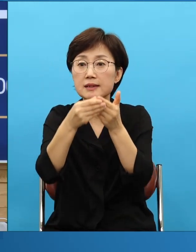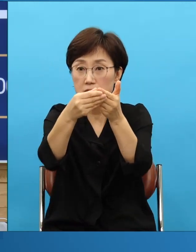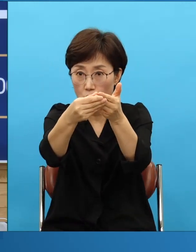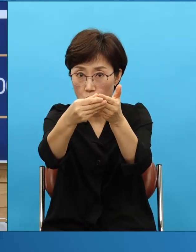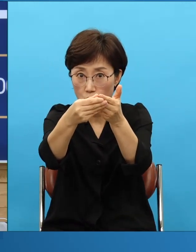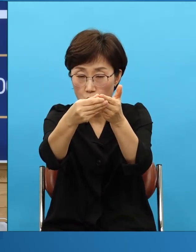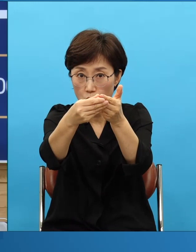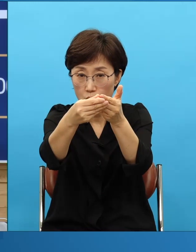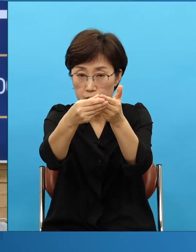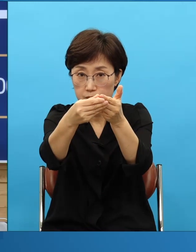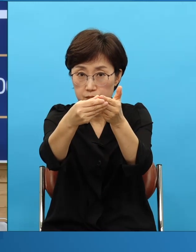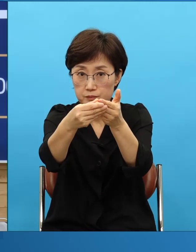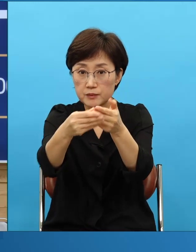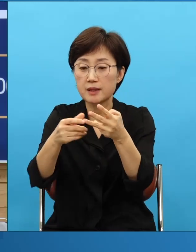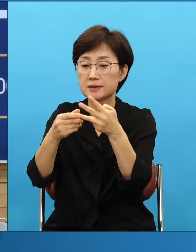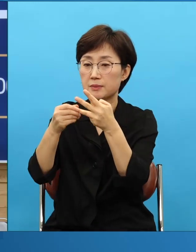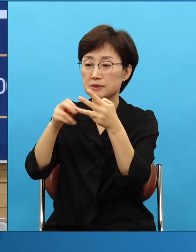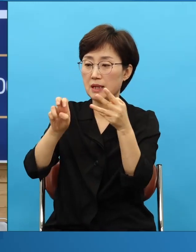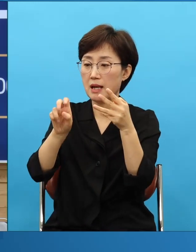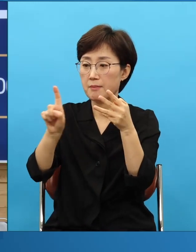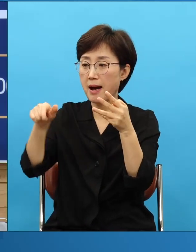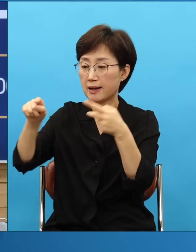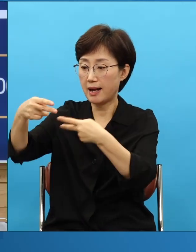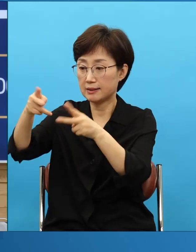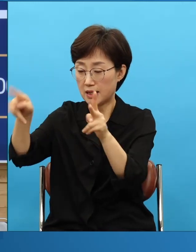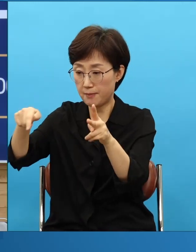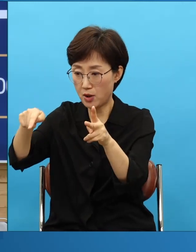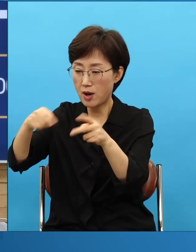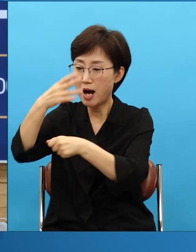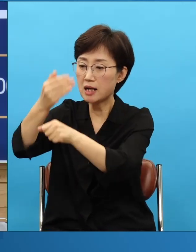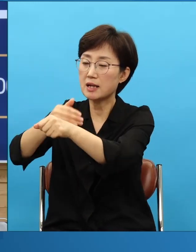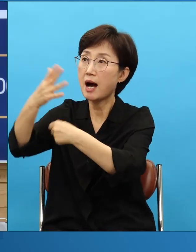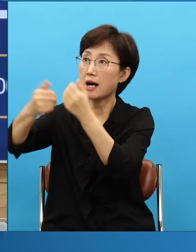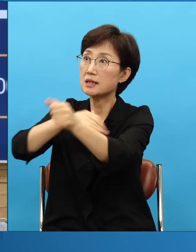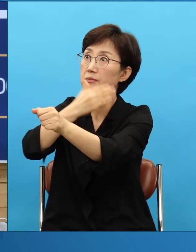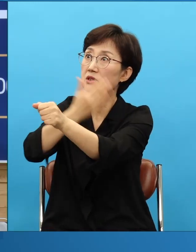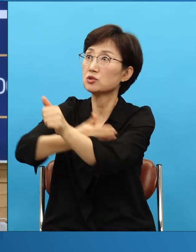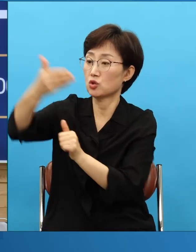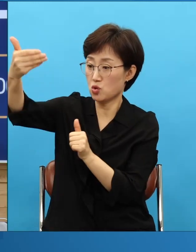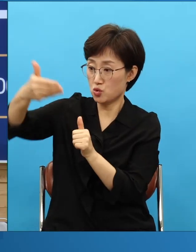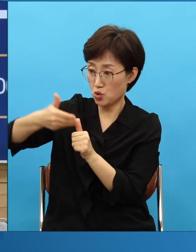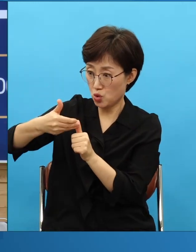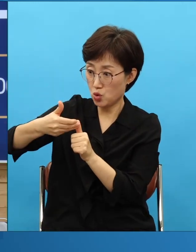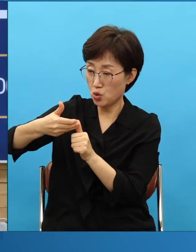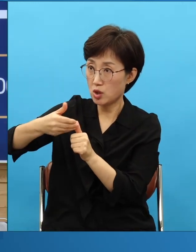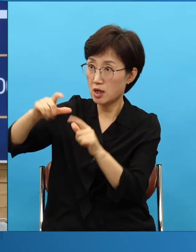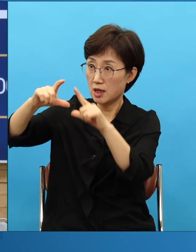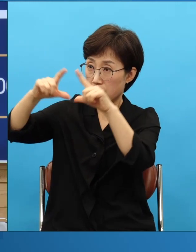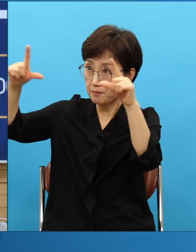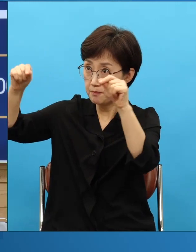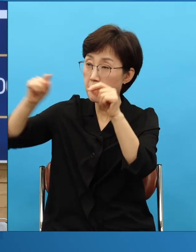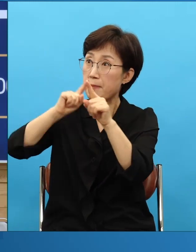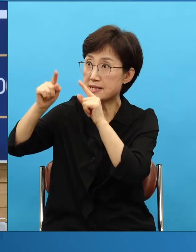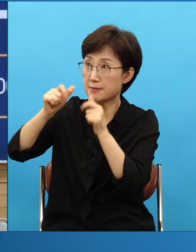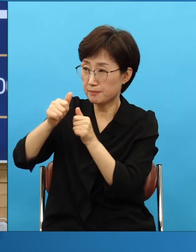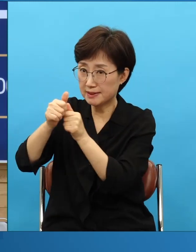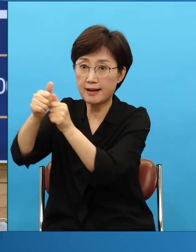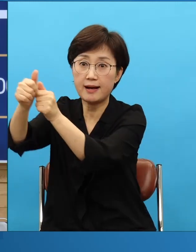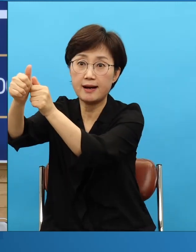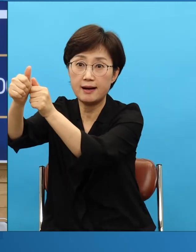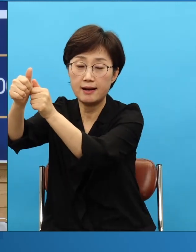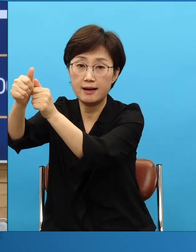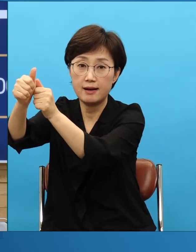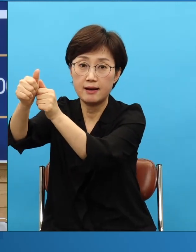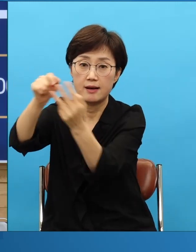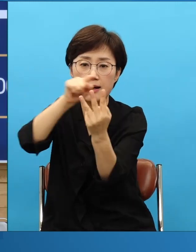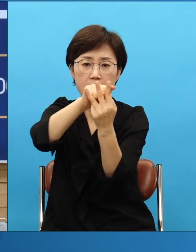we see on the Mount of Olives. 마가다락방에서 능력을 체험했는데 그게 It 이정표예요. is the power that they experience 그렇죠. in the Mark's upper room, and that 세 becomes our 개만 맞으면 guidepost.